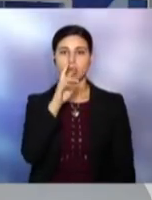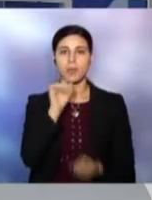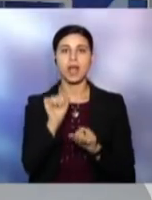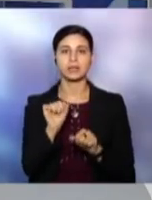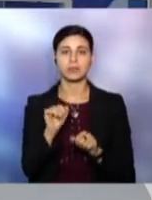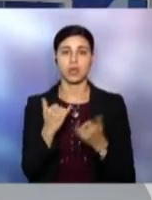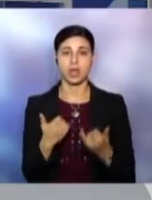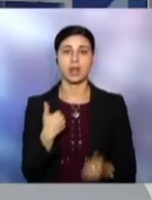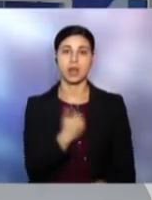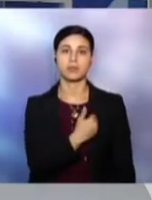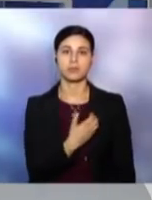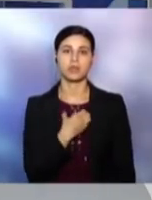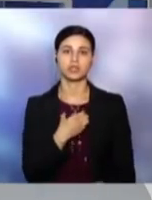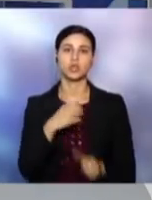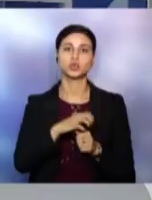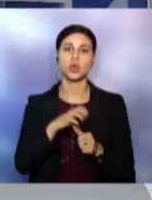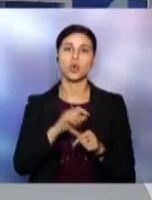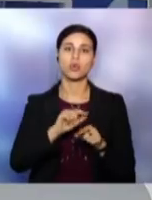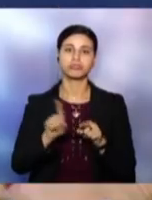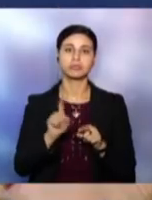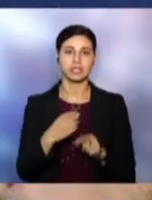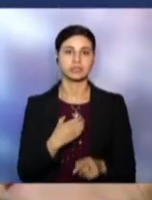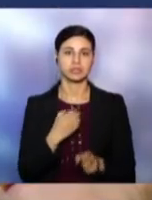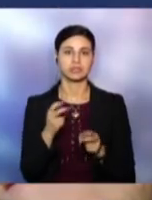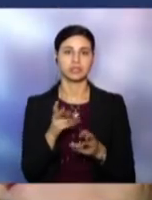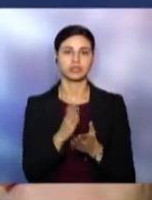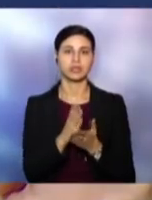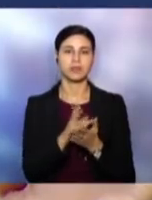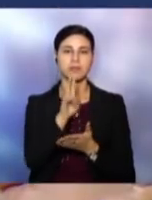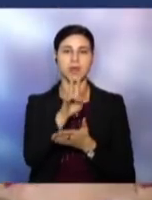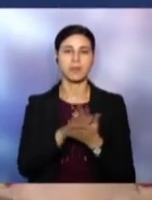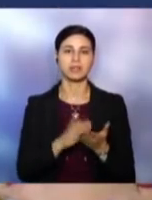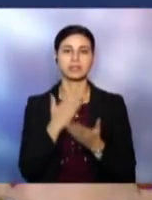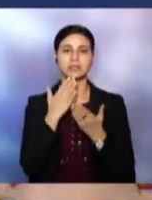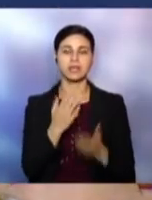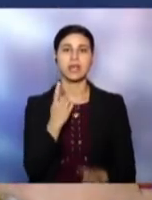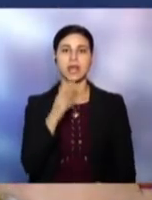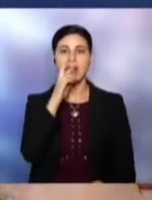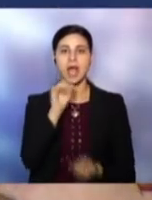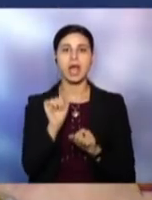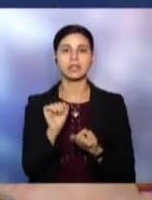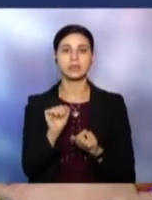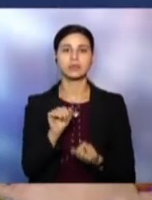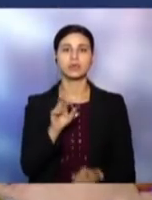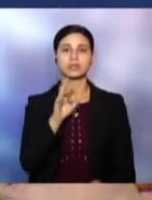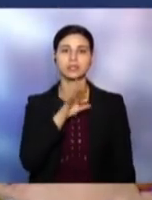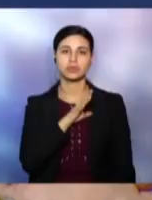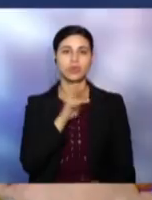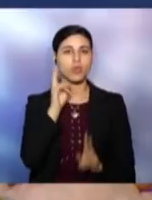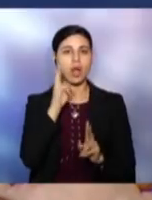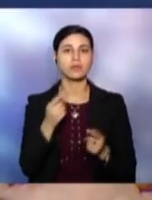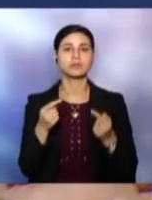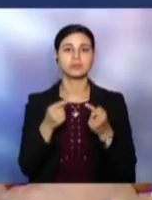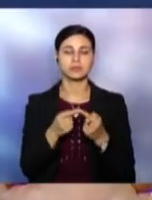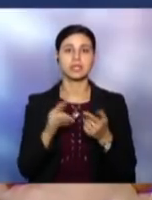ეხა მეშინია სოკოს გაჩენის და იცით რა, მაპატიეთ რა, ერთ-ერთი ანტიბიოტიკი, რომელიც დანიშნული იყო, არ ვიცი დაემთხვა თუ